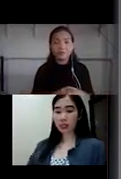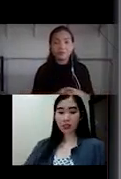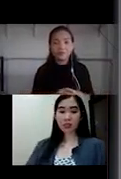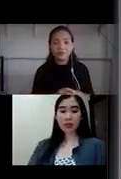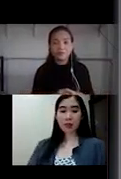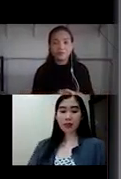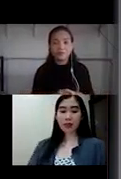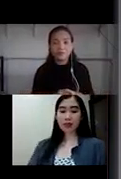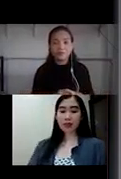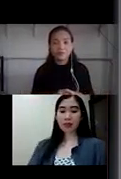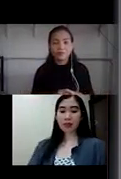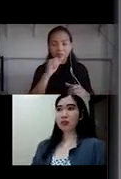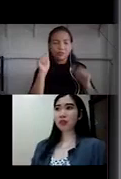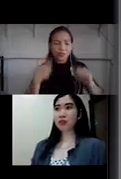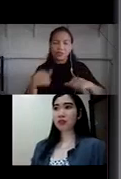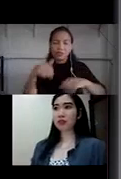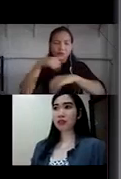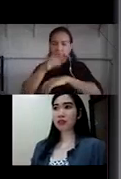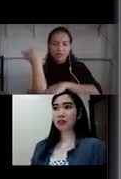send sa iba.